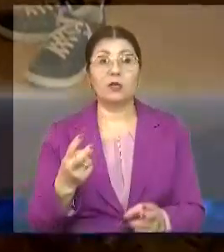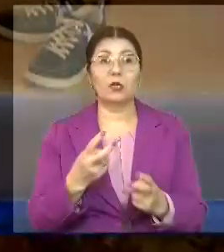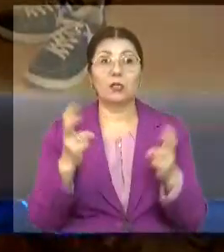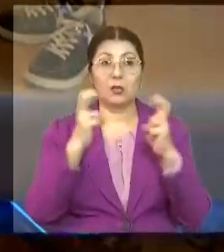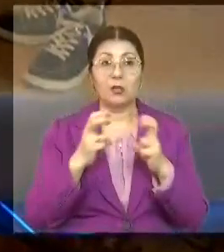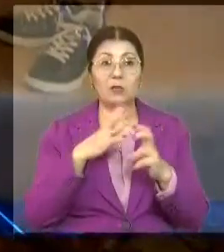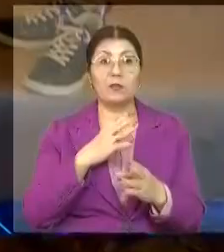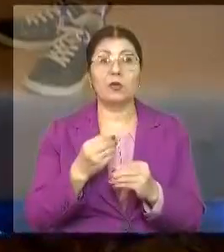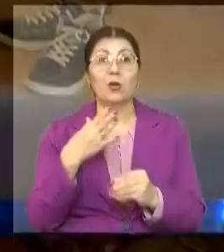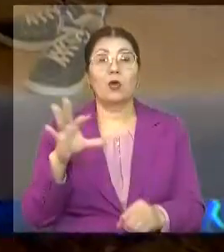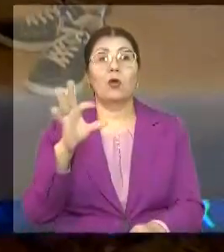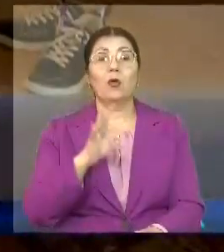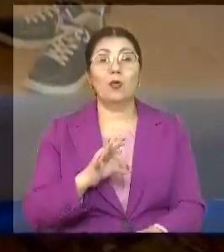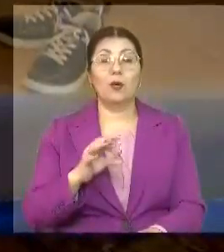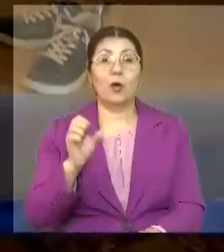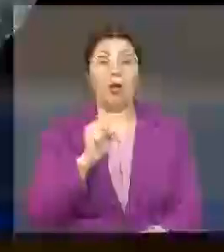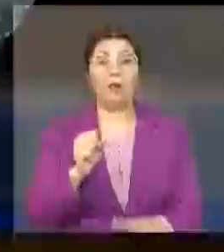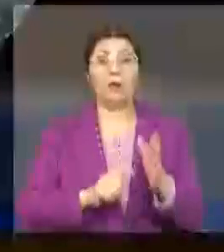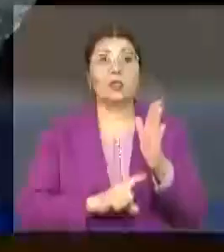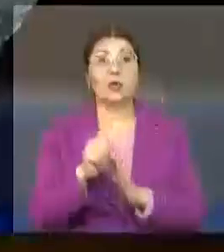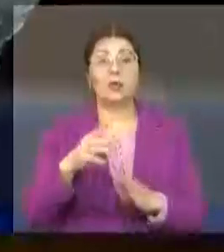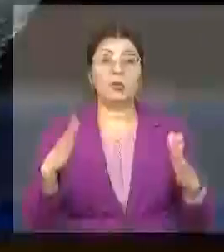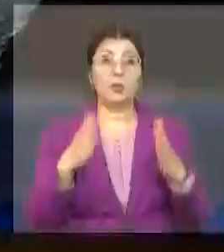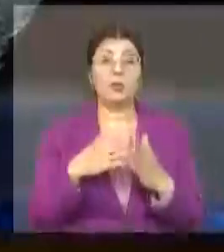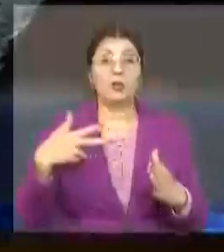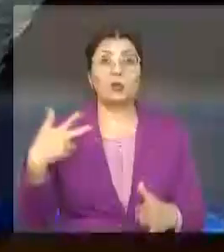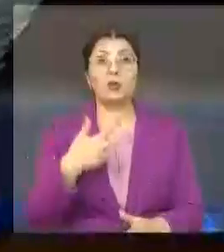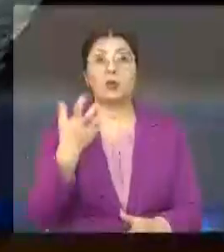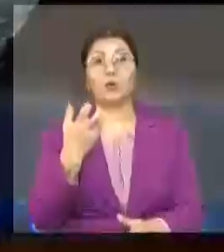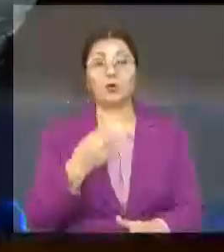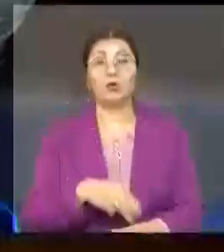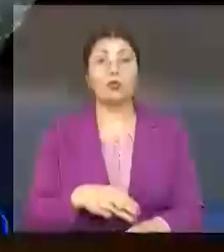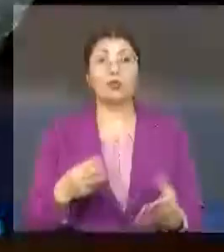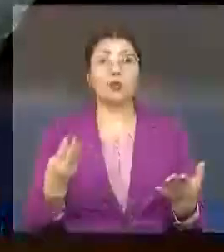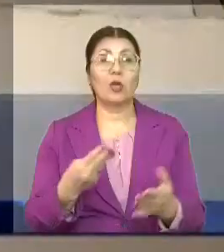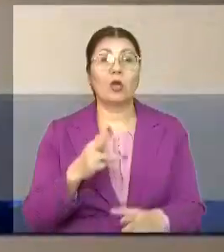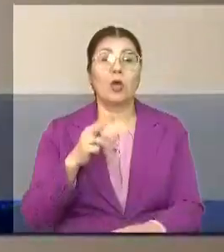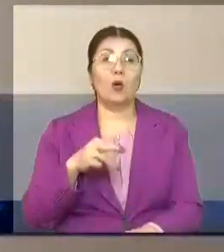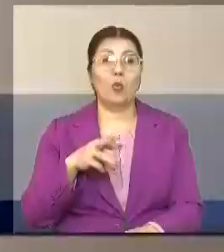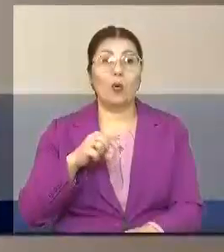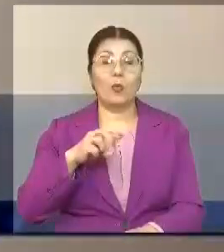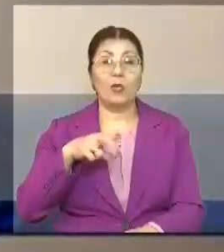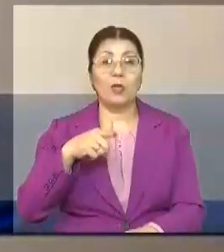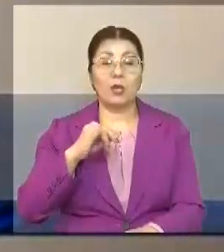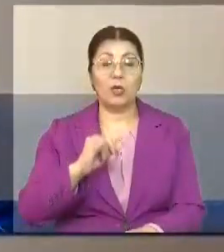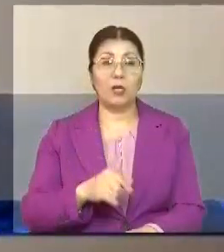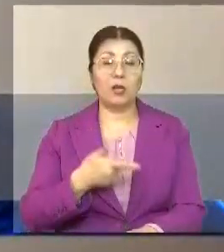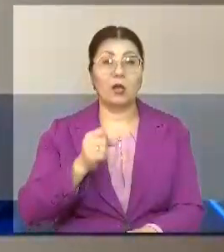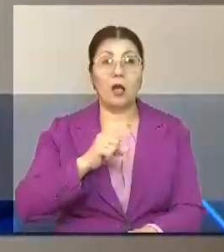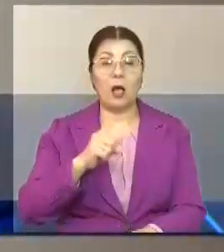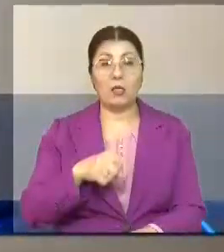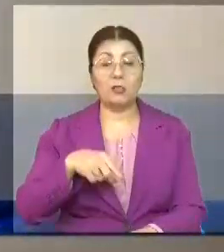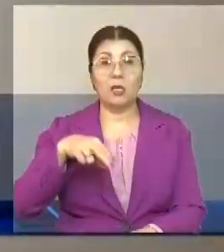15 тамыздан бастап халықтың әлеуметтік осал топтарының үйлеріне 3300 түтін, көміртегі тотығы және табиғи газ датчиктері